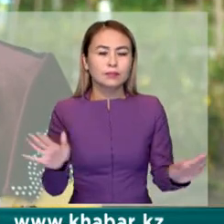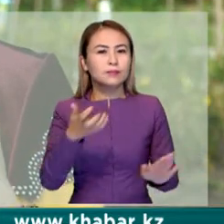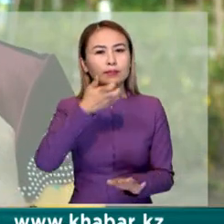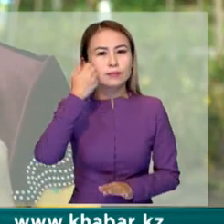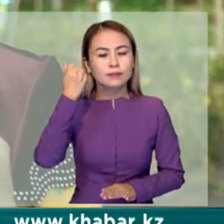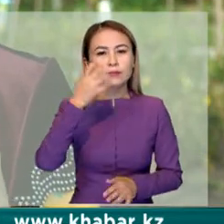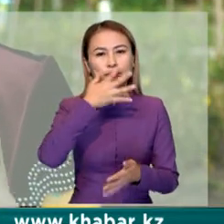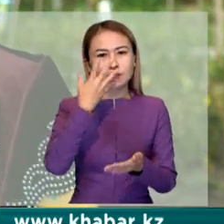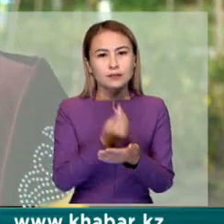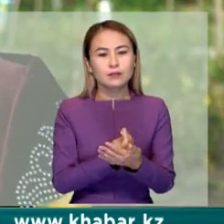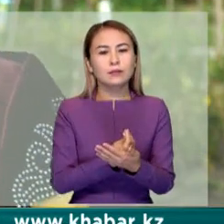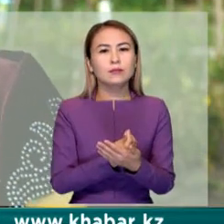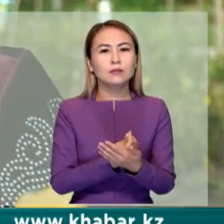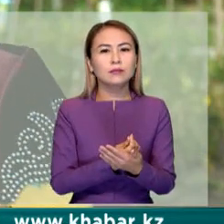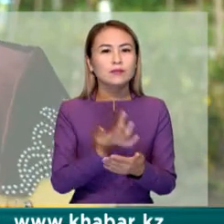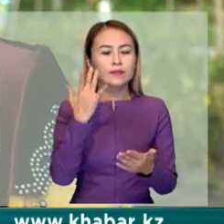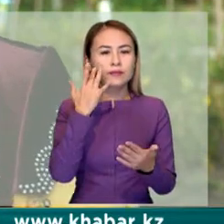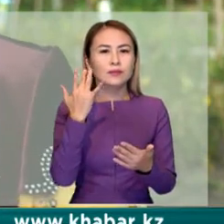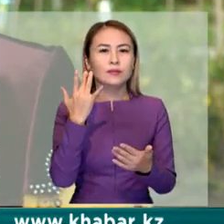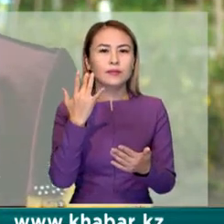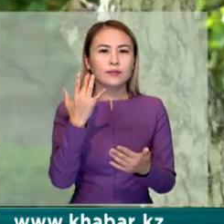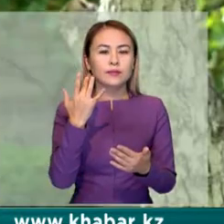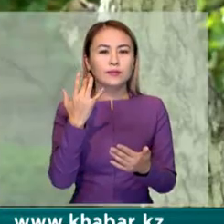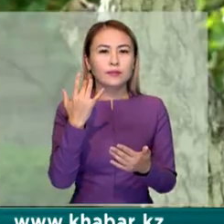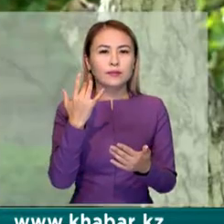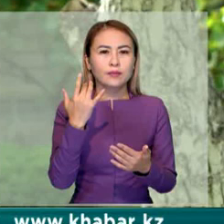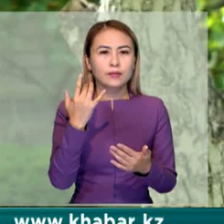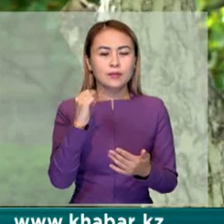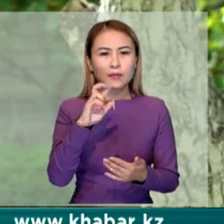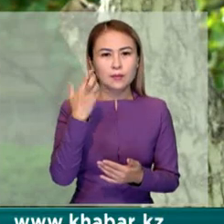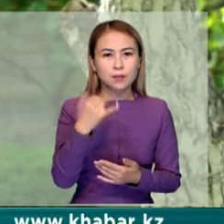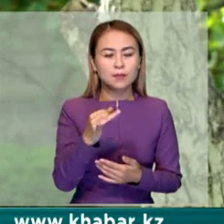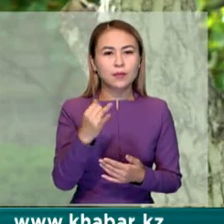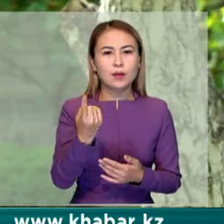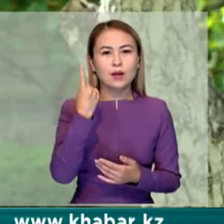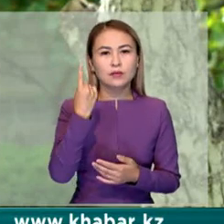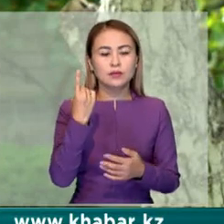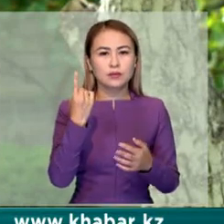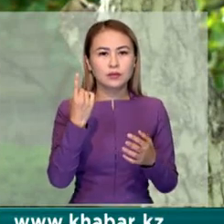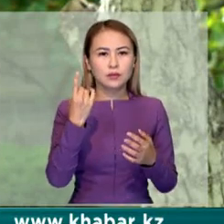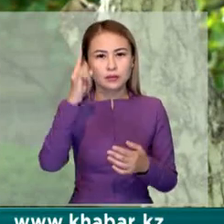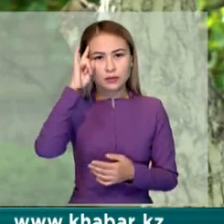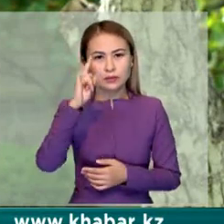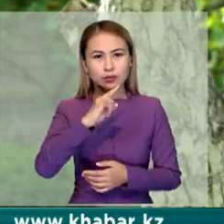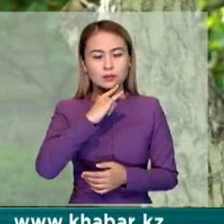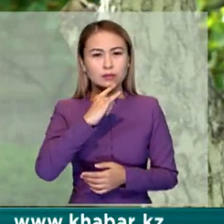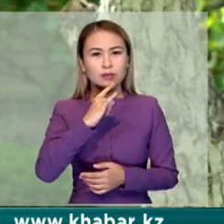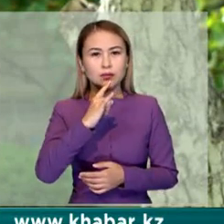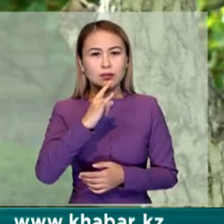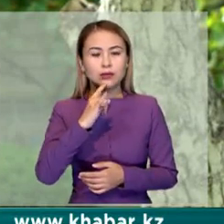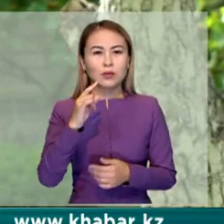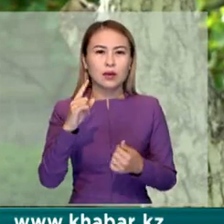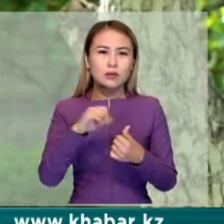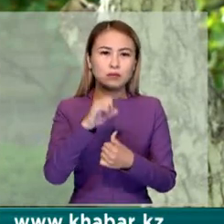арқасында өзіміз сол махаббатымызды жеткіземіз, сағынышымызды. Абайдың әні жалғыз біз қазақтар білмейміз, біз қазақтарға емес